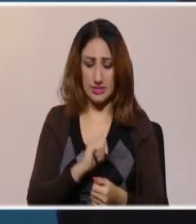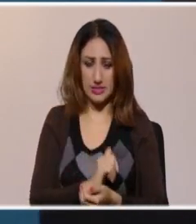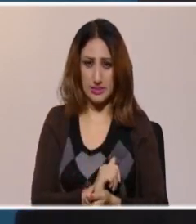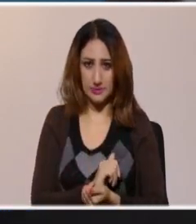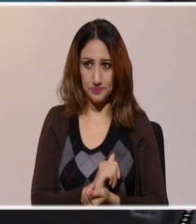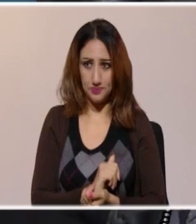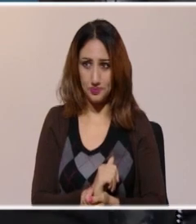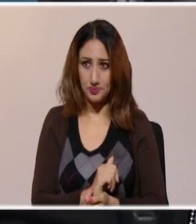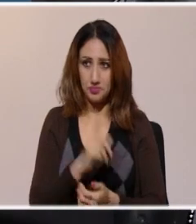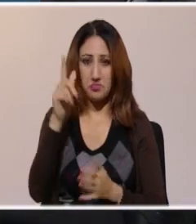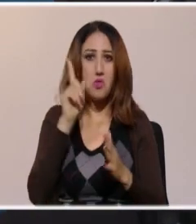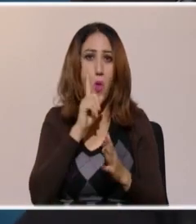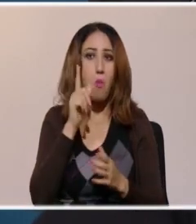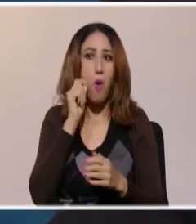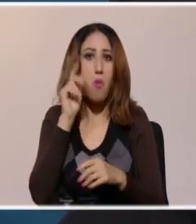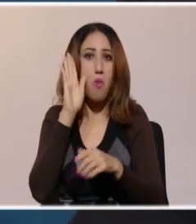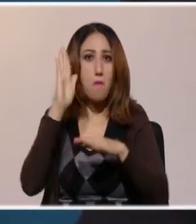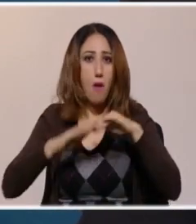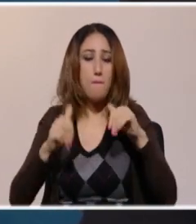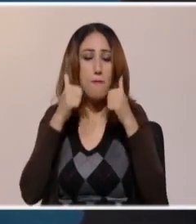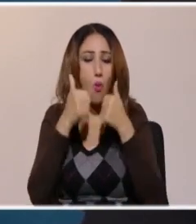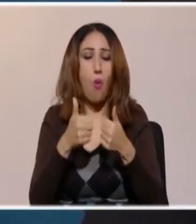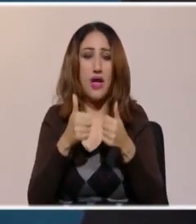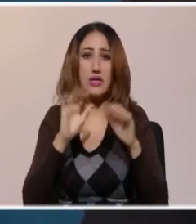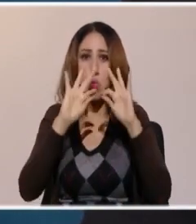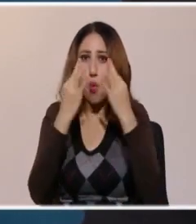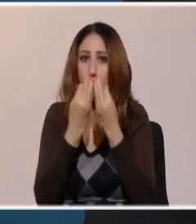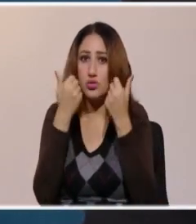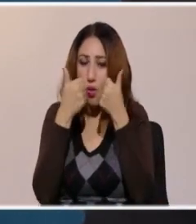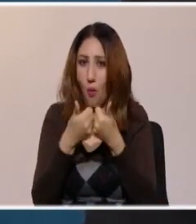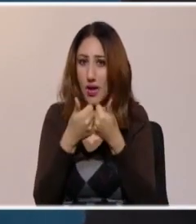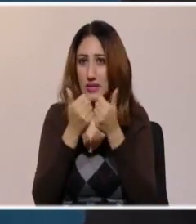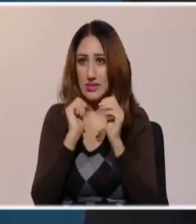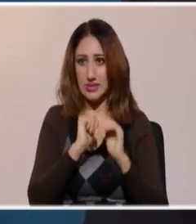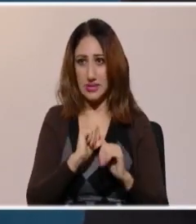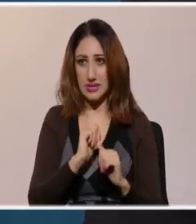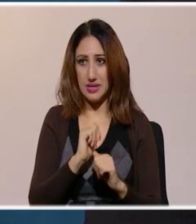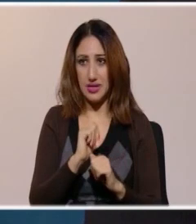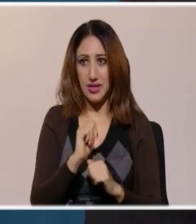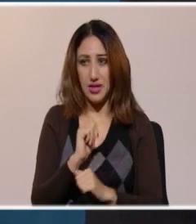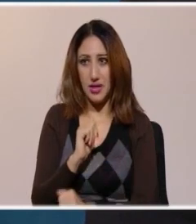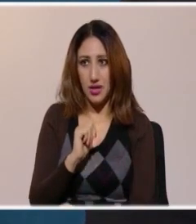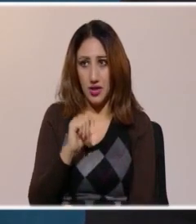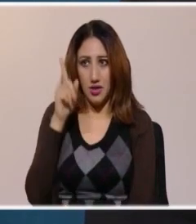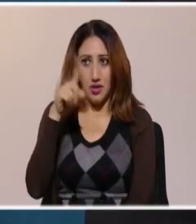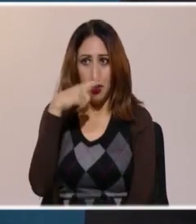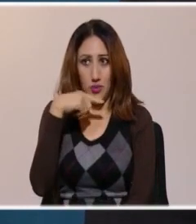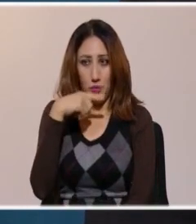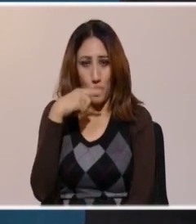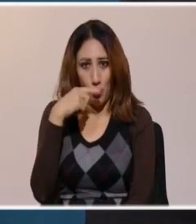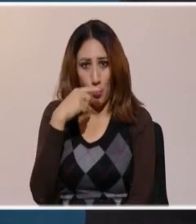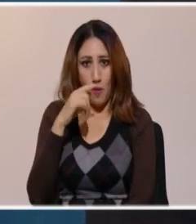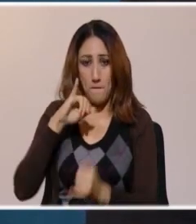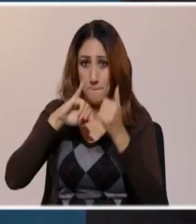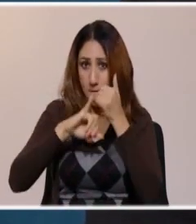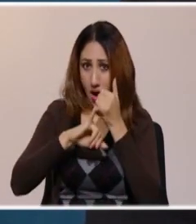بيت، متربي من بيت، من عيلة، فدول نادرين. حتى بيبقوا الناس دي في